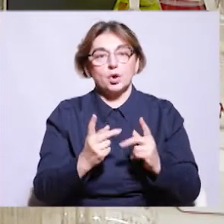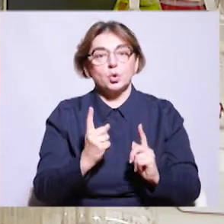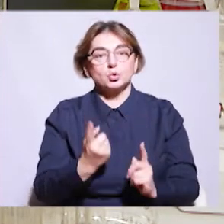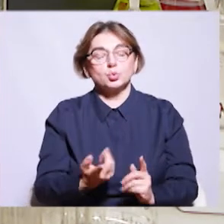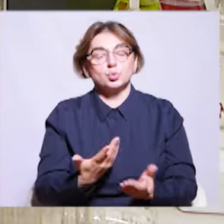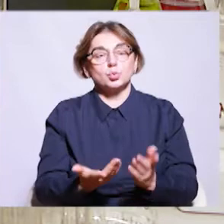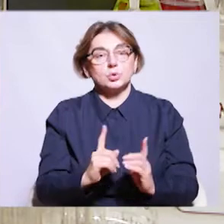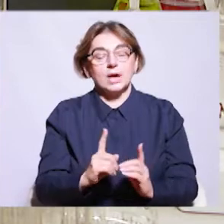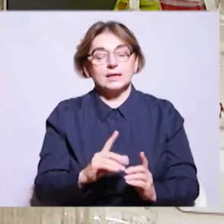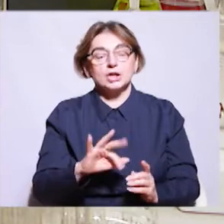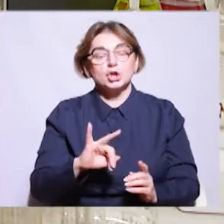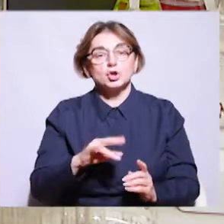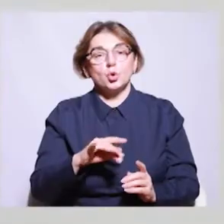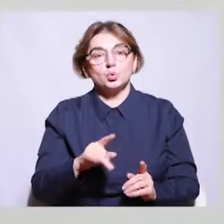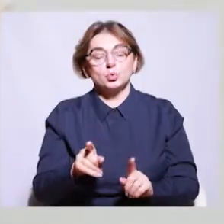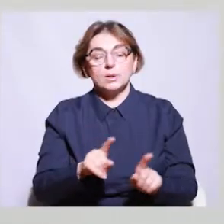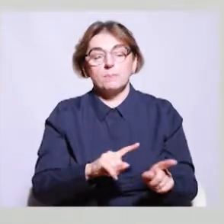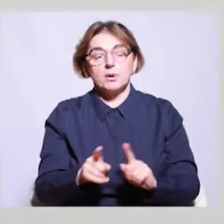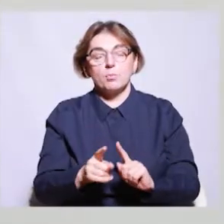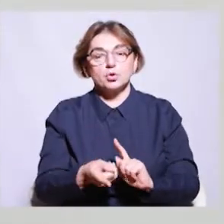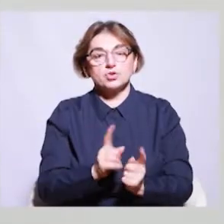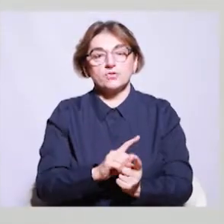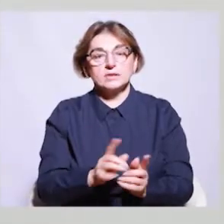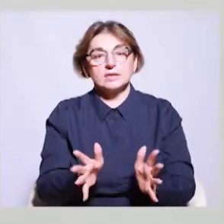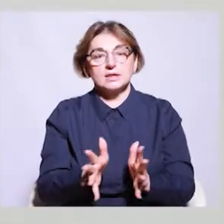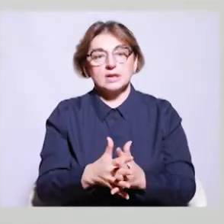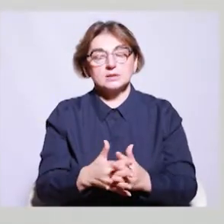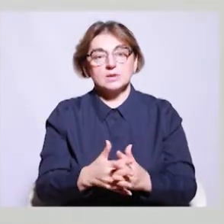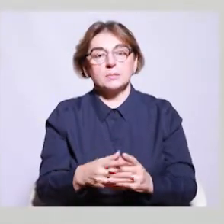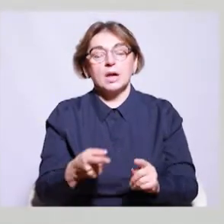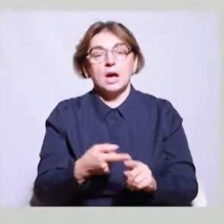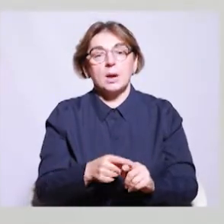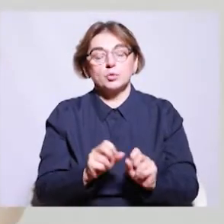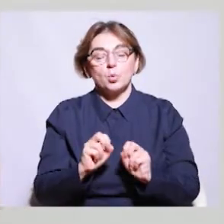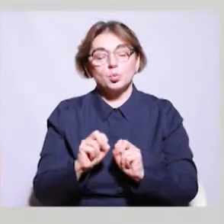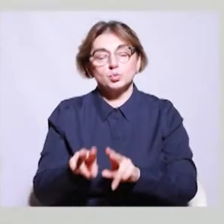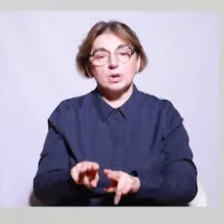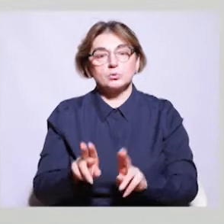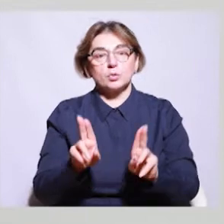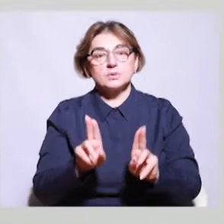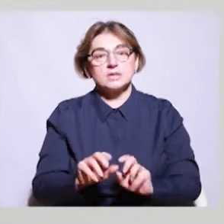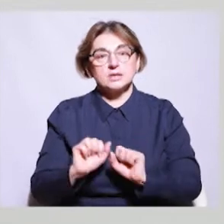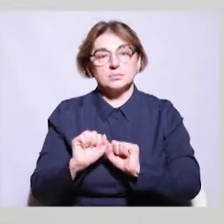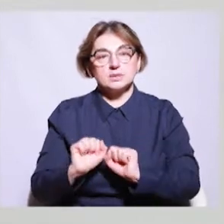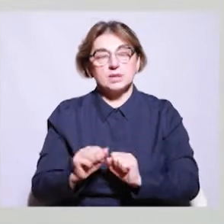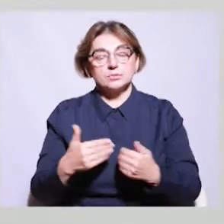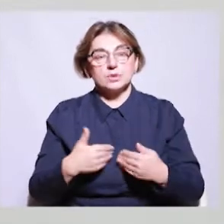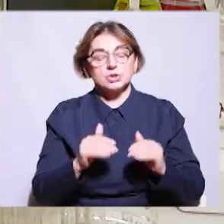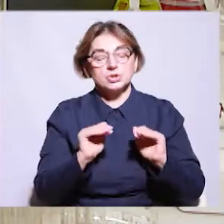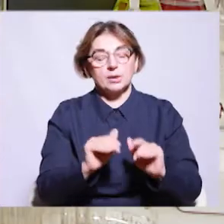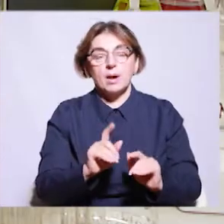არის იონური მიმოცვლის რეაქციები და ამიტომ უსაფრთხოების წესებიდან გამომდინარე, ვინაიდან ჩვენ შეხება გვექნება